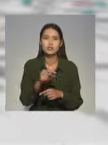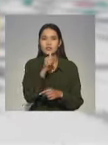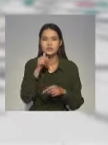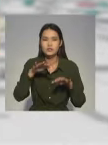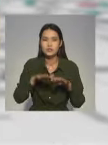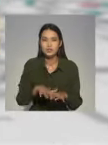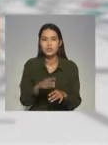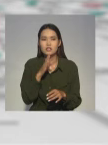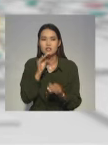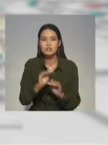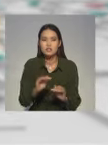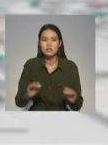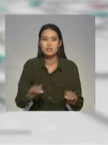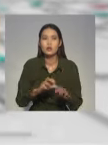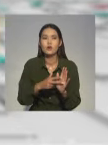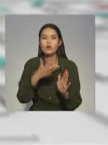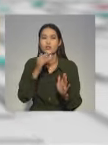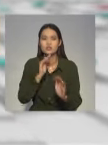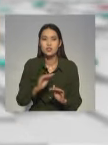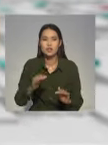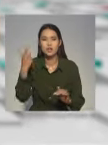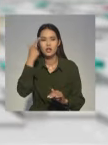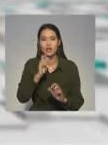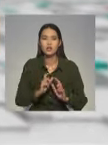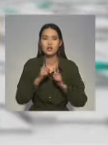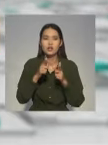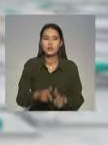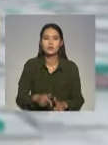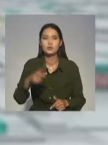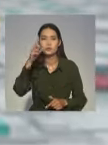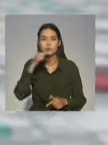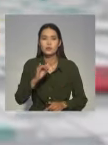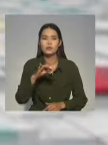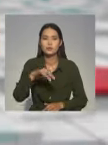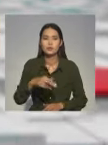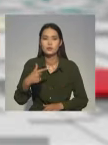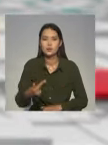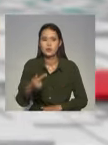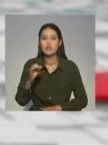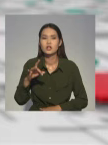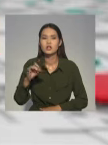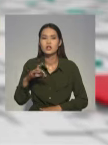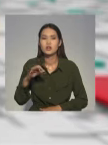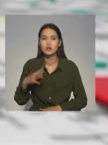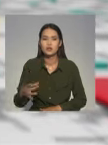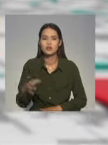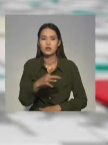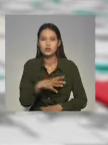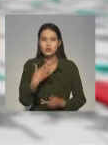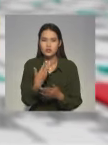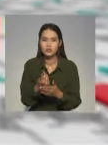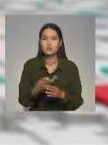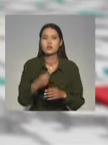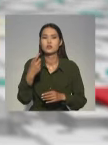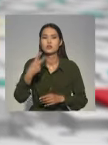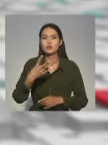до интимных мест несовершеннолетней девочки. Данный факт зарегистрирован в едином реестре досудебных расследований УП города Жанаузен